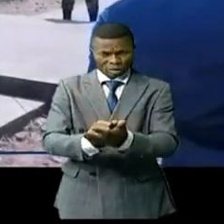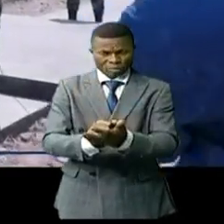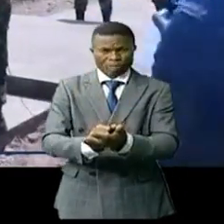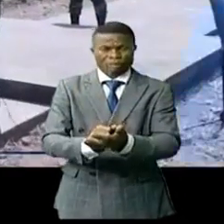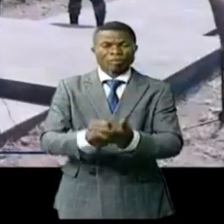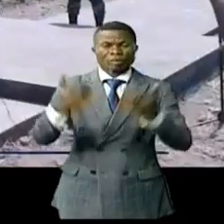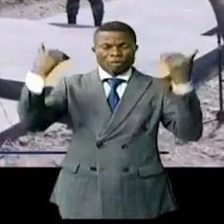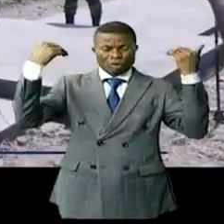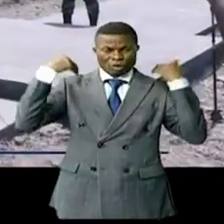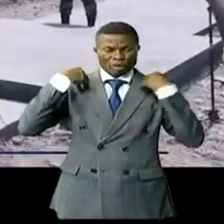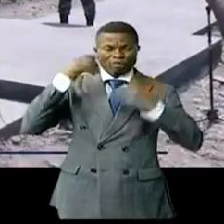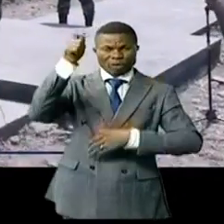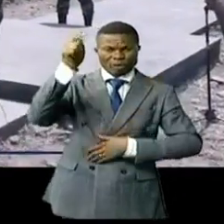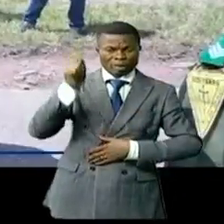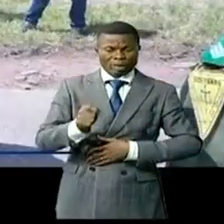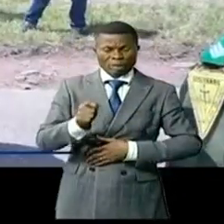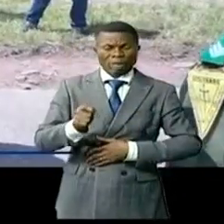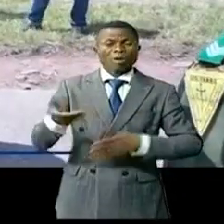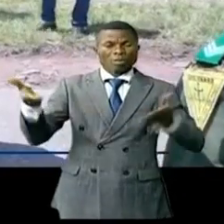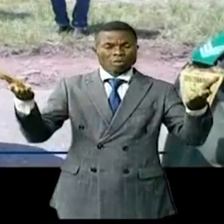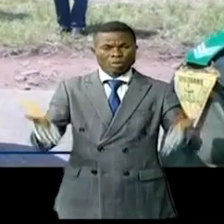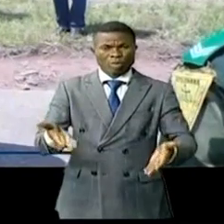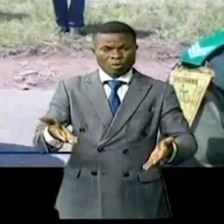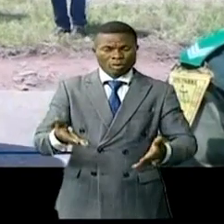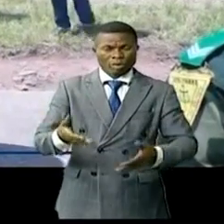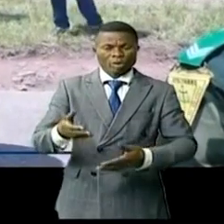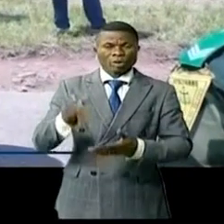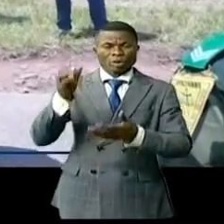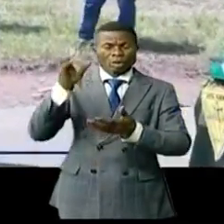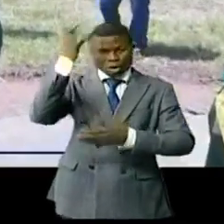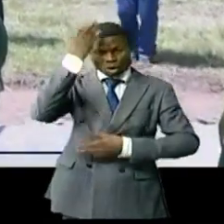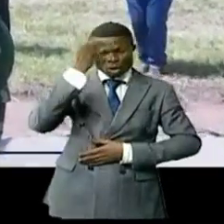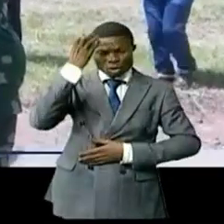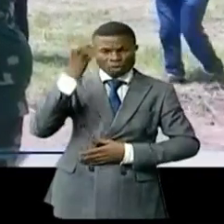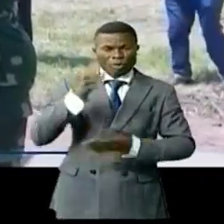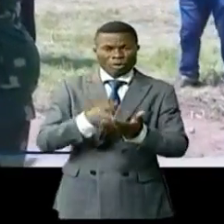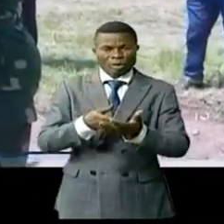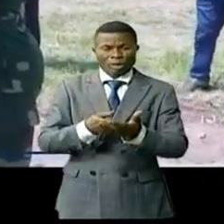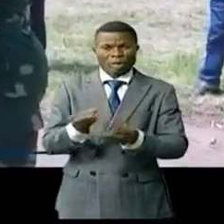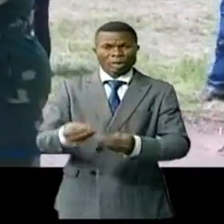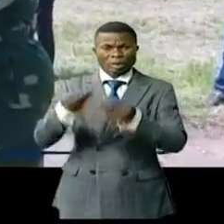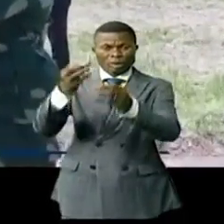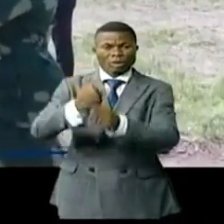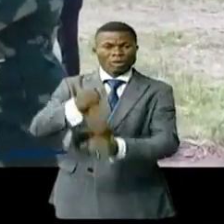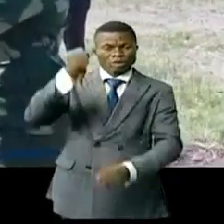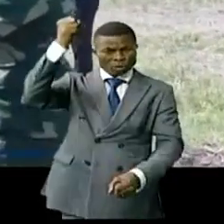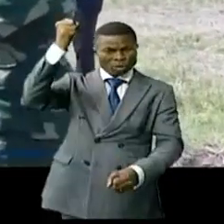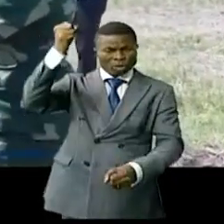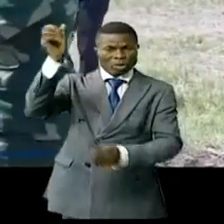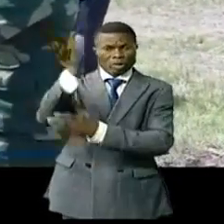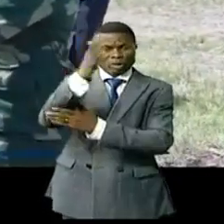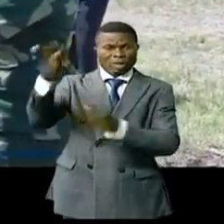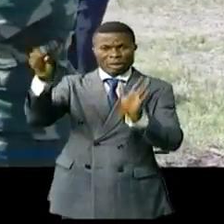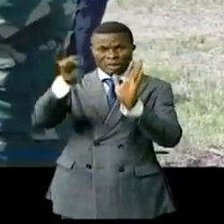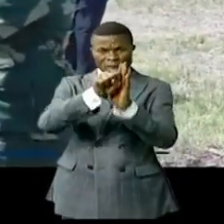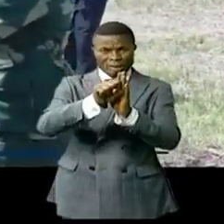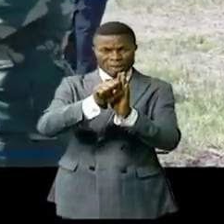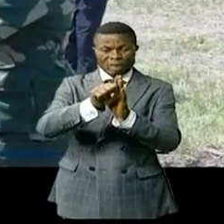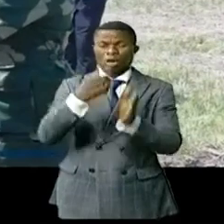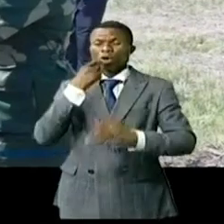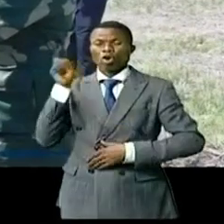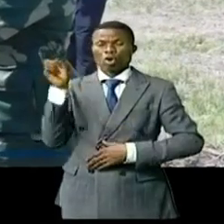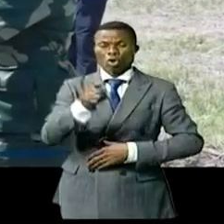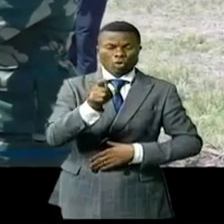Matinga. À vous. Colonel Matinga. Mon général. Je vous remets cette parole-là. C'est moi du commandement du